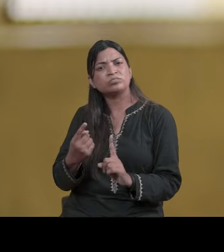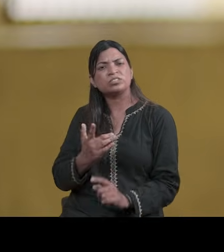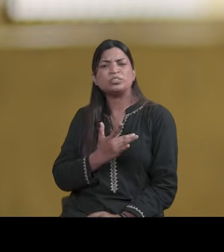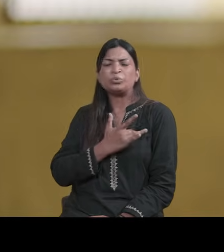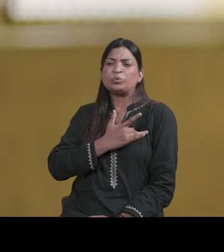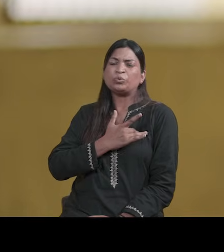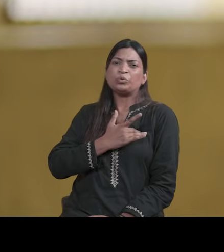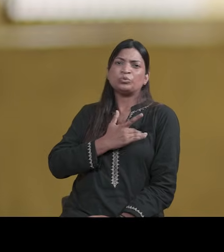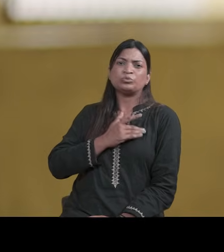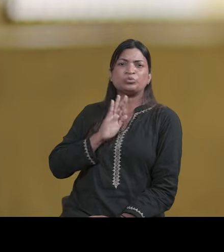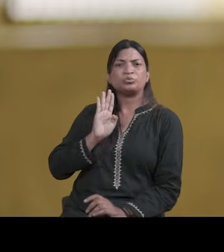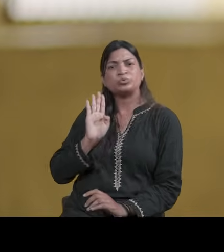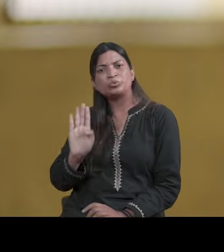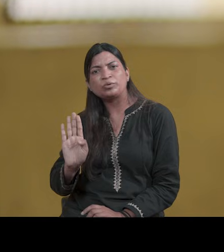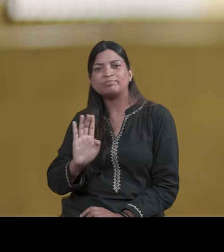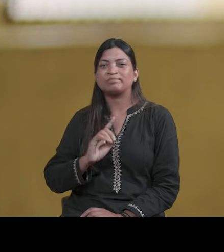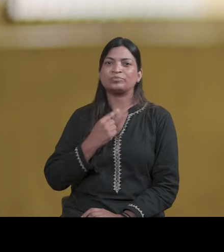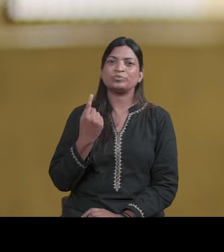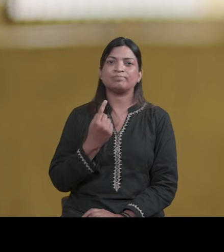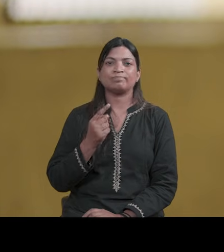सिंपैथी का वो नहीं बनाना कि हमको